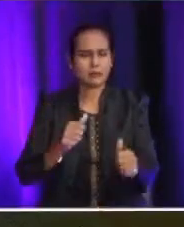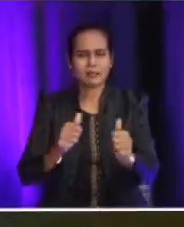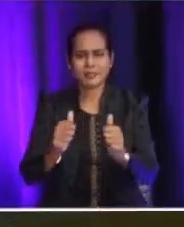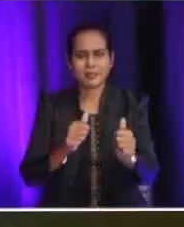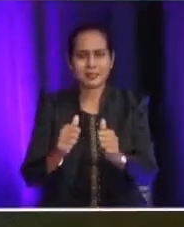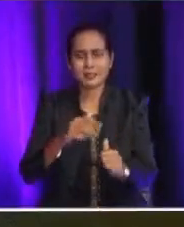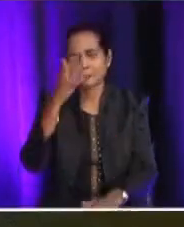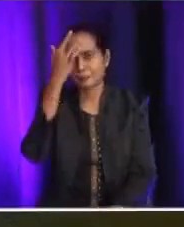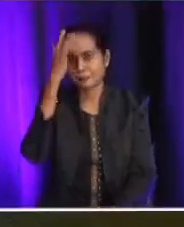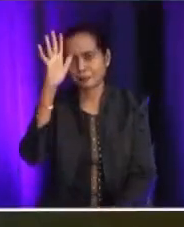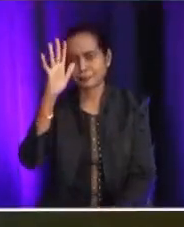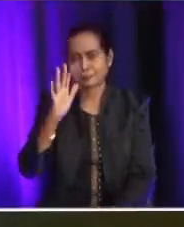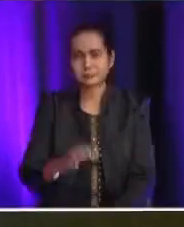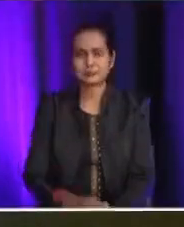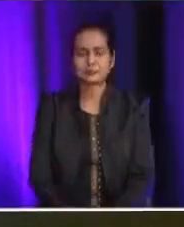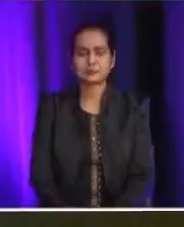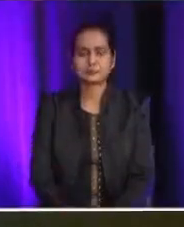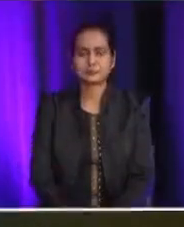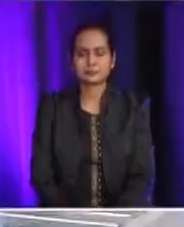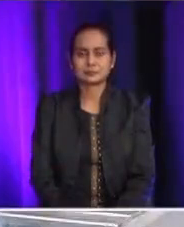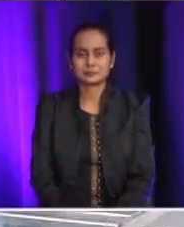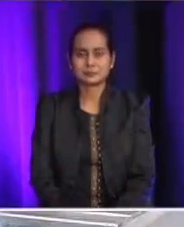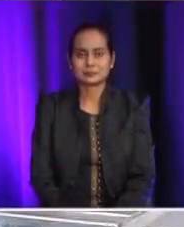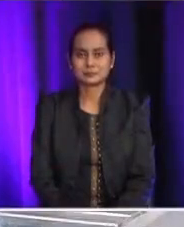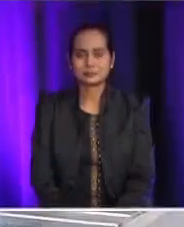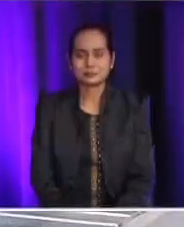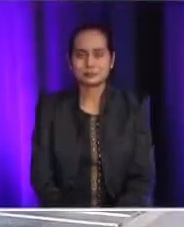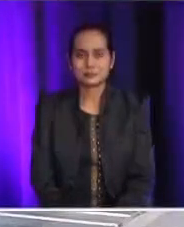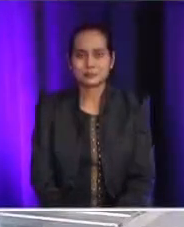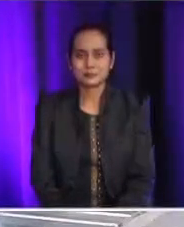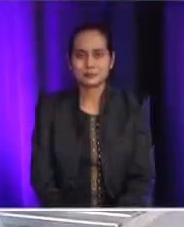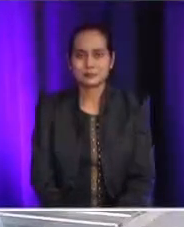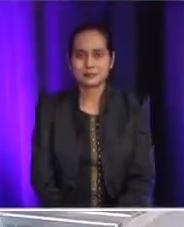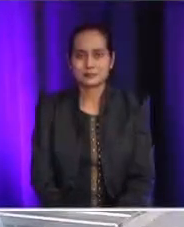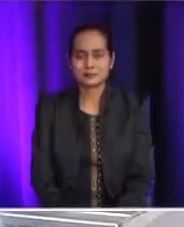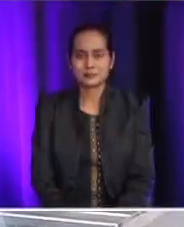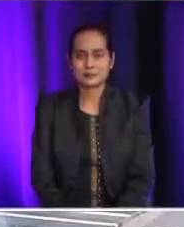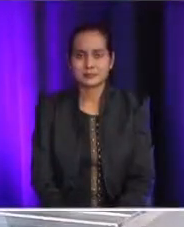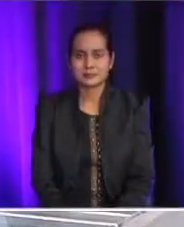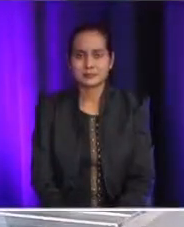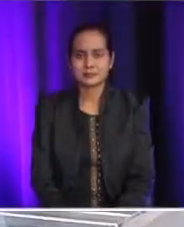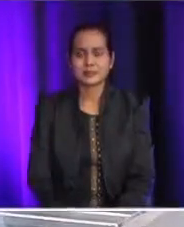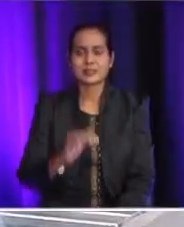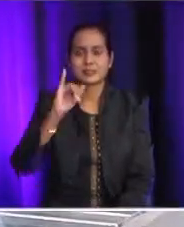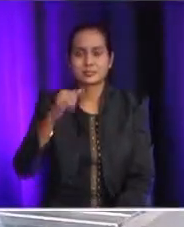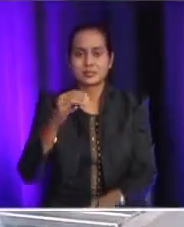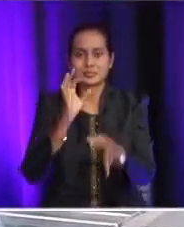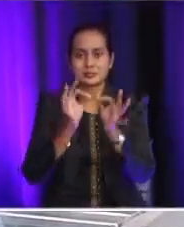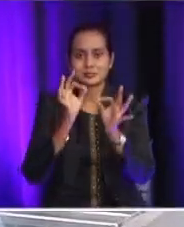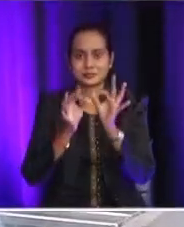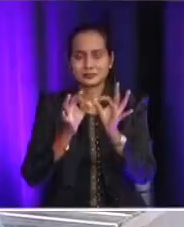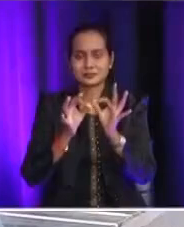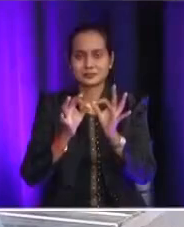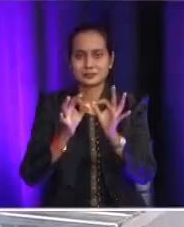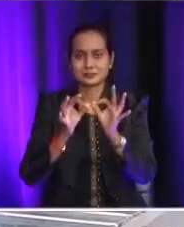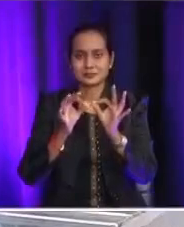ini daripada Sekolah Menengah Kebangsaan Bandar Utama Damansara 3, Petaling Jaya Selangor, dan tak lupa juga kepada jurubahasa isyarat kita